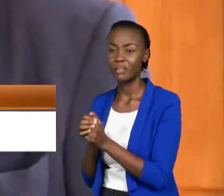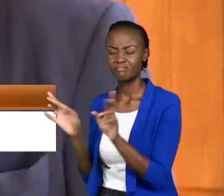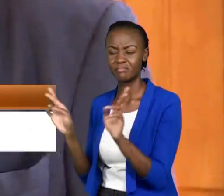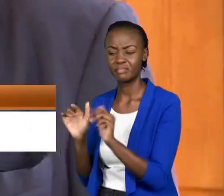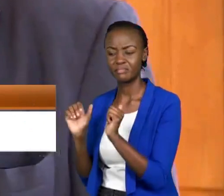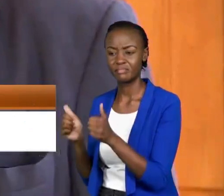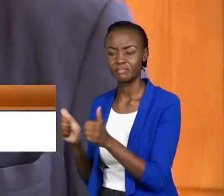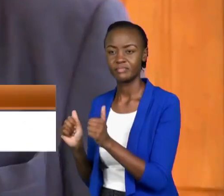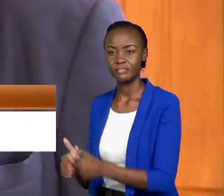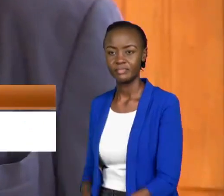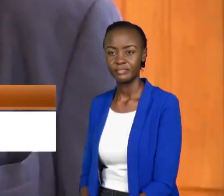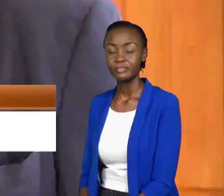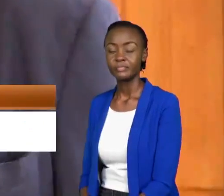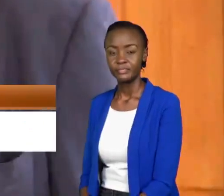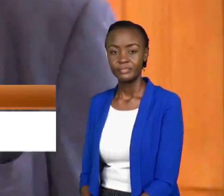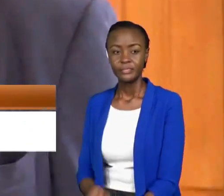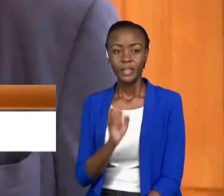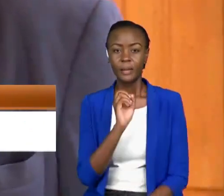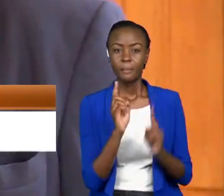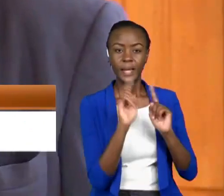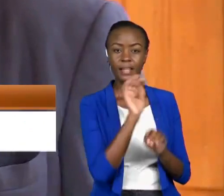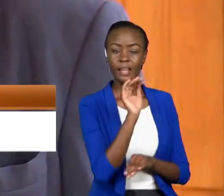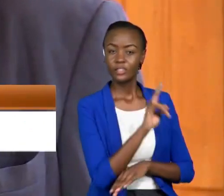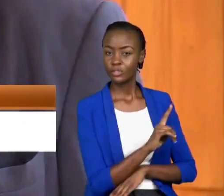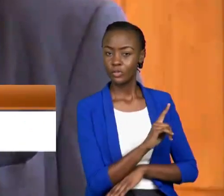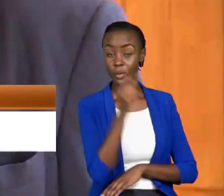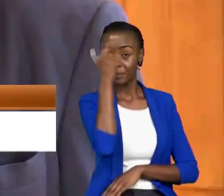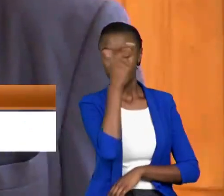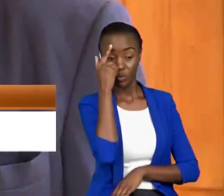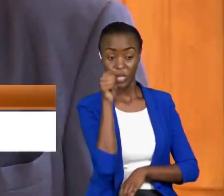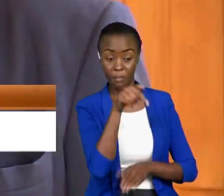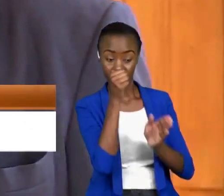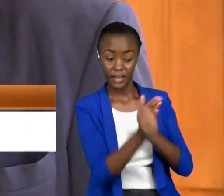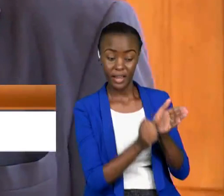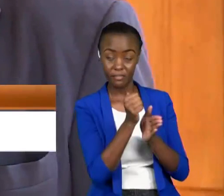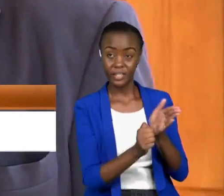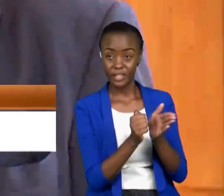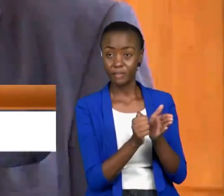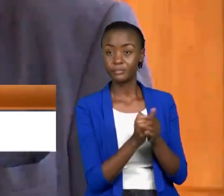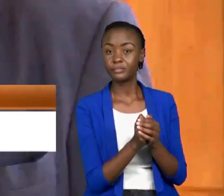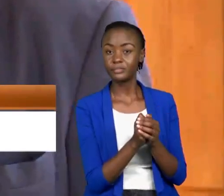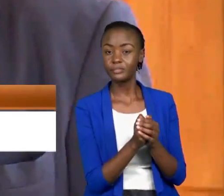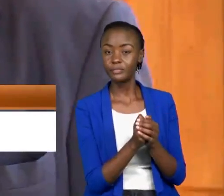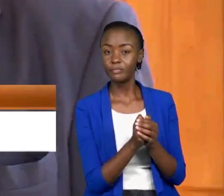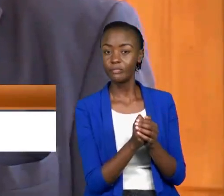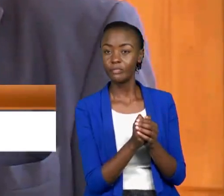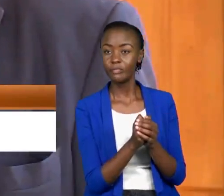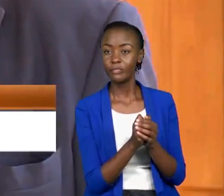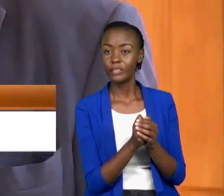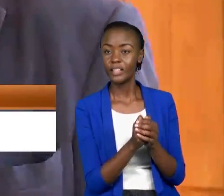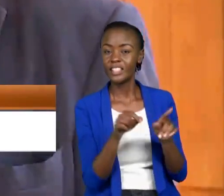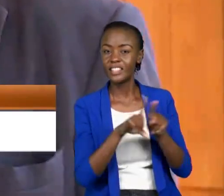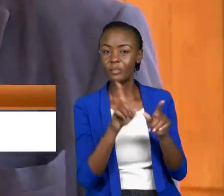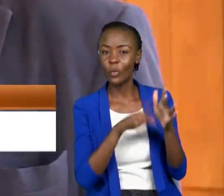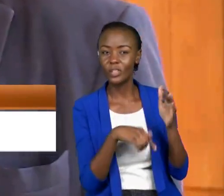msasa. Na labda tu yani kukuuliza kwa sababu mji wa Naivasha pale ulikuwa umechukuliwa kama kwa lugha ya kimombo tuwasema ghost